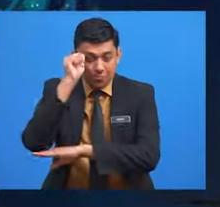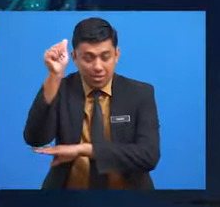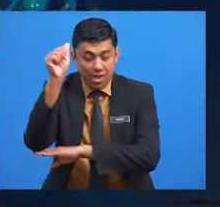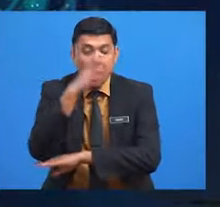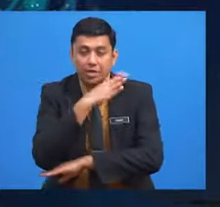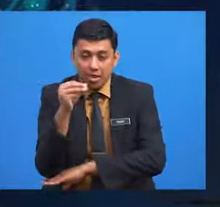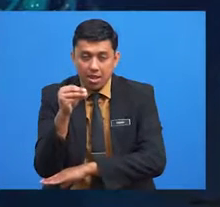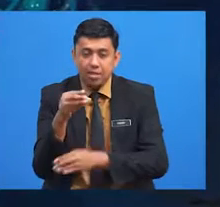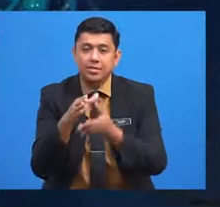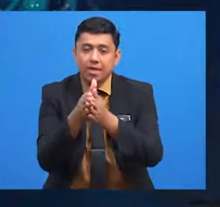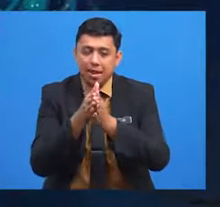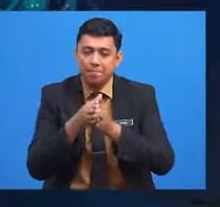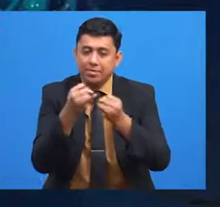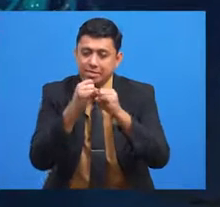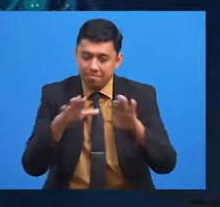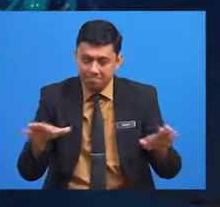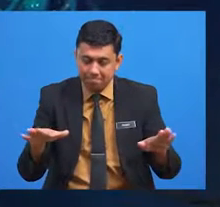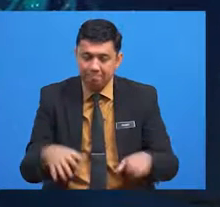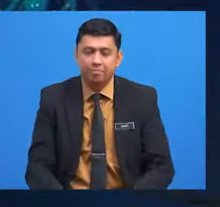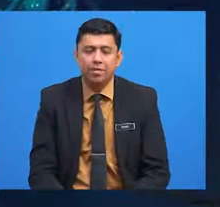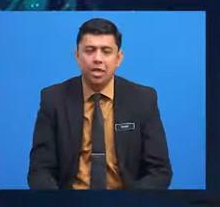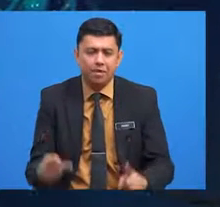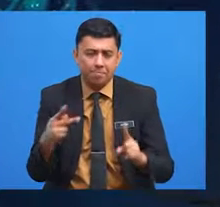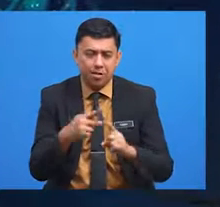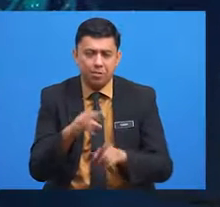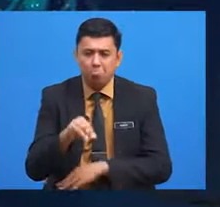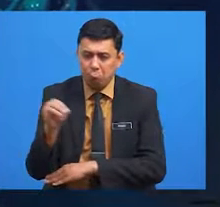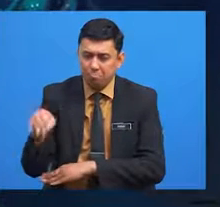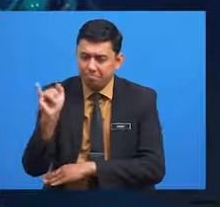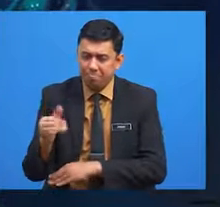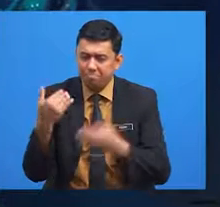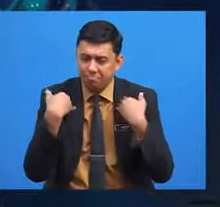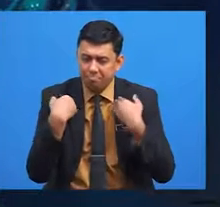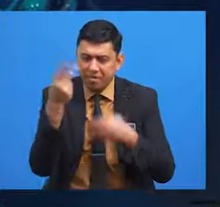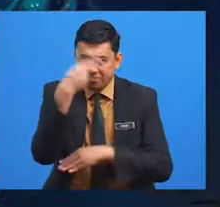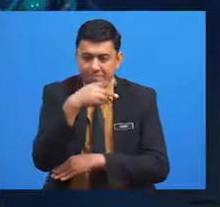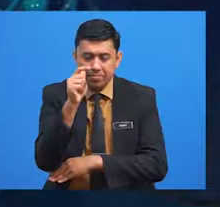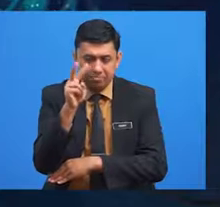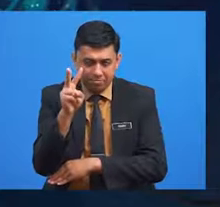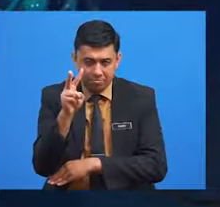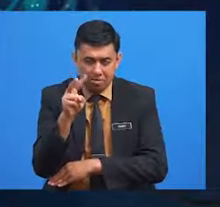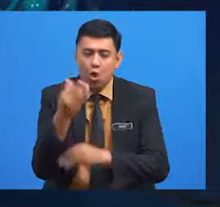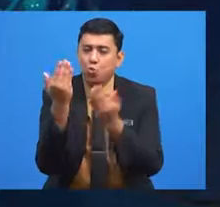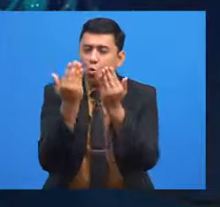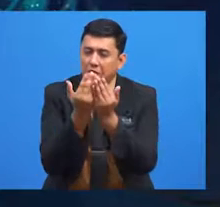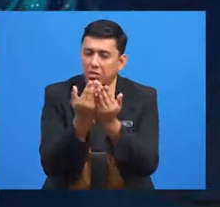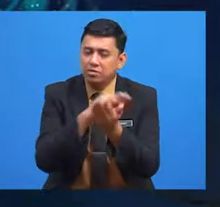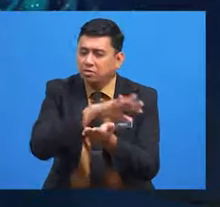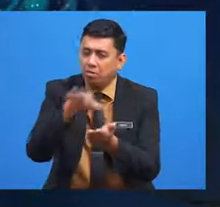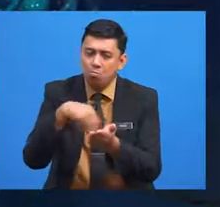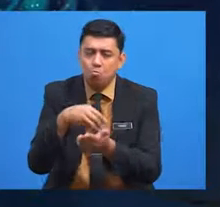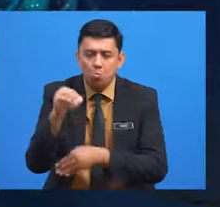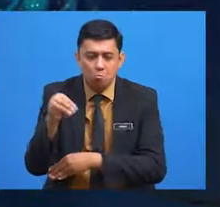Assalamualaikum dan salam sejahtera kepada murid yang berada di hadapan televisyen. Saya mendoakan semoga murid-murid dalam